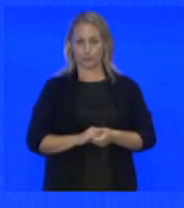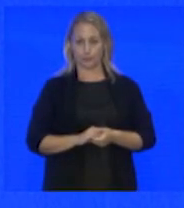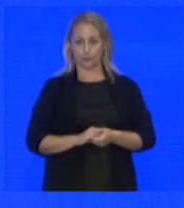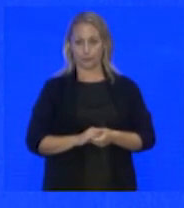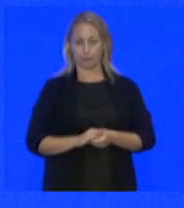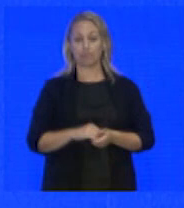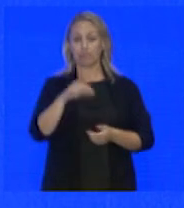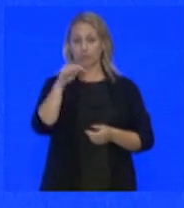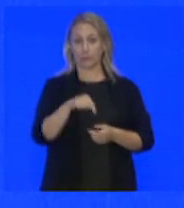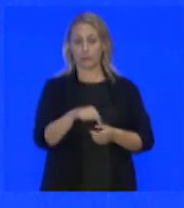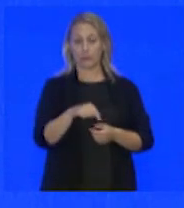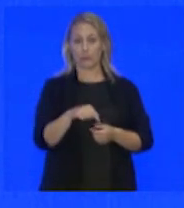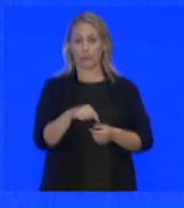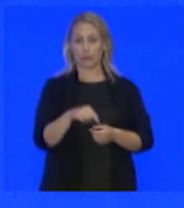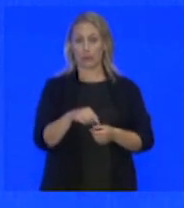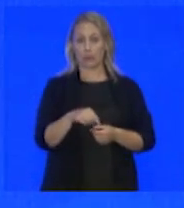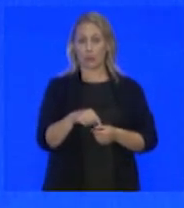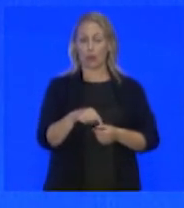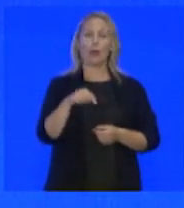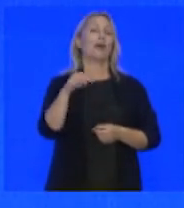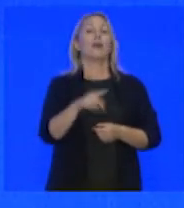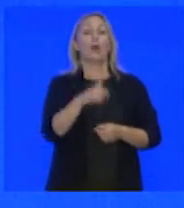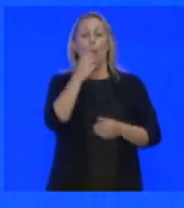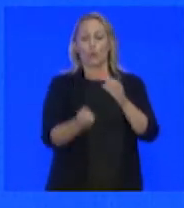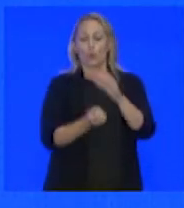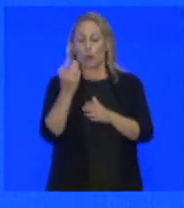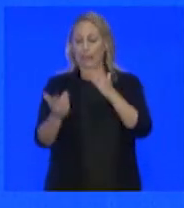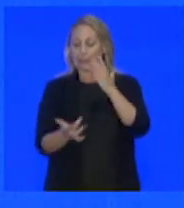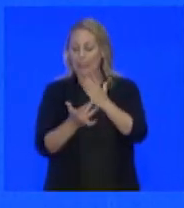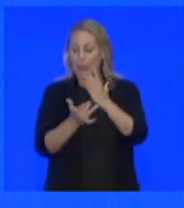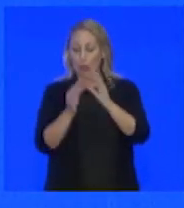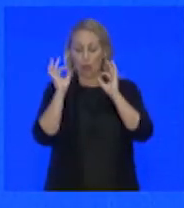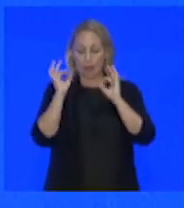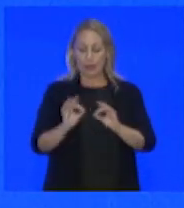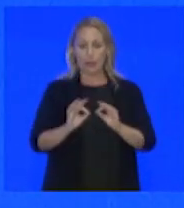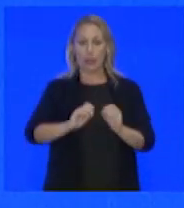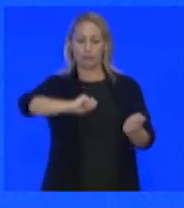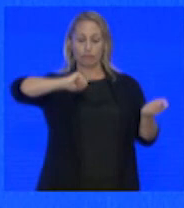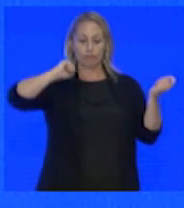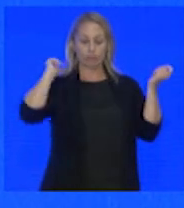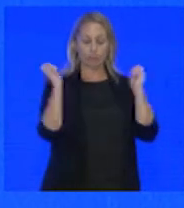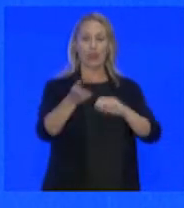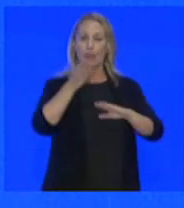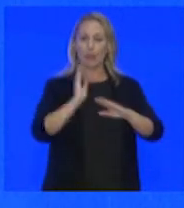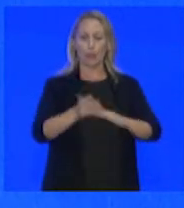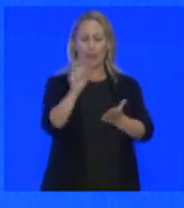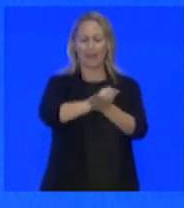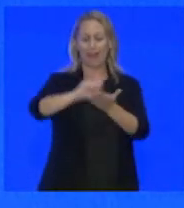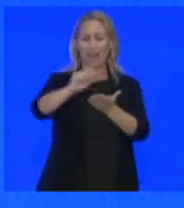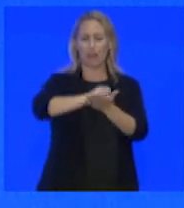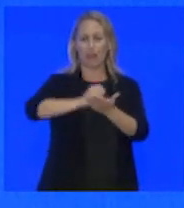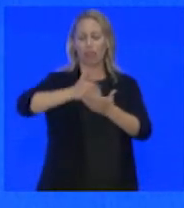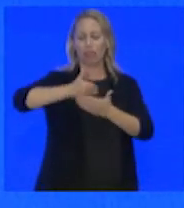Ένα μέτρο που κάνοντας χρήση της σύγχρονης τεχνολογίας βάζει τέρμα σε όλες τις γραφειοκρατικές απόπειρες